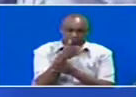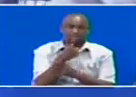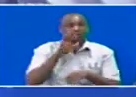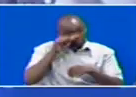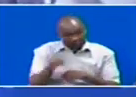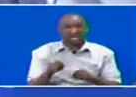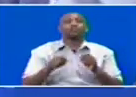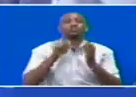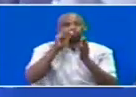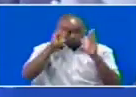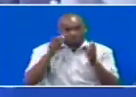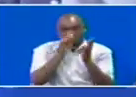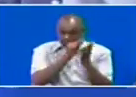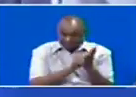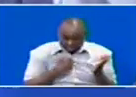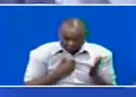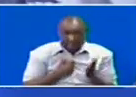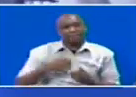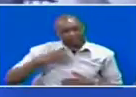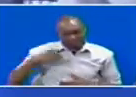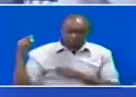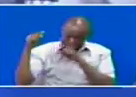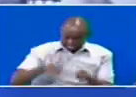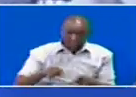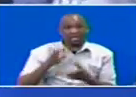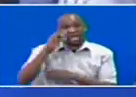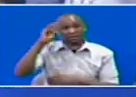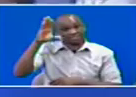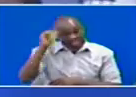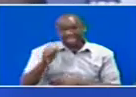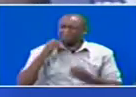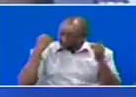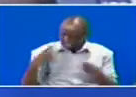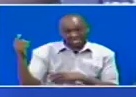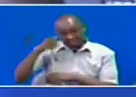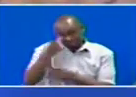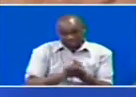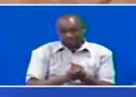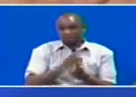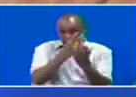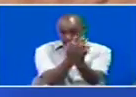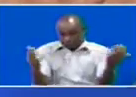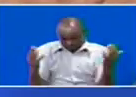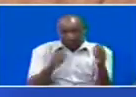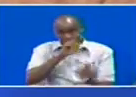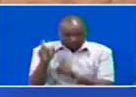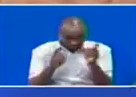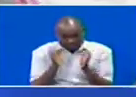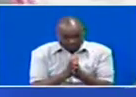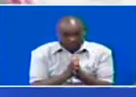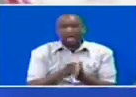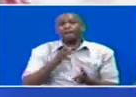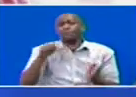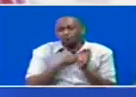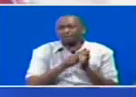kuzungumziwa katika kikao hiki wenyeji walifika kwa hoji wagombea wa Viti vya wakilishi wa Wi ha kaunti ya kajado huku tatizo la uhaba wa